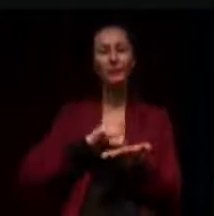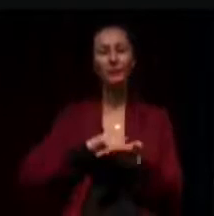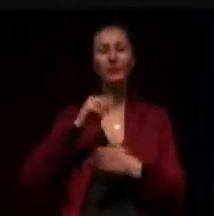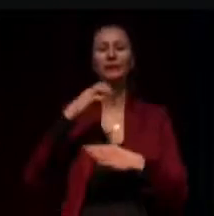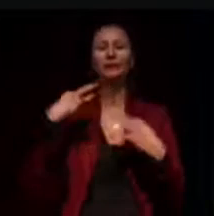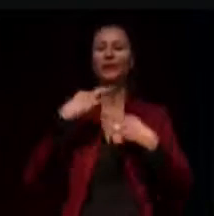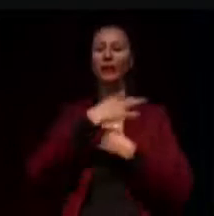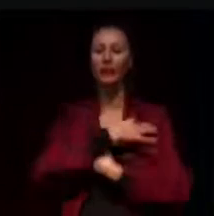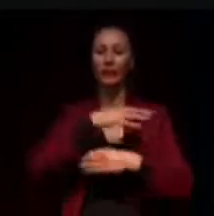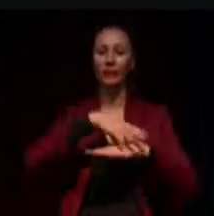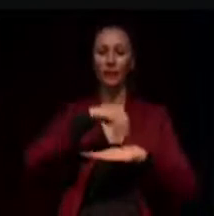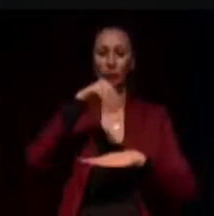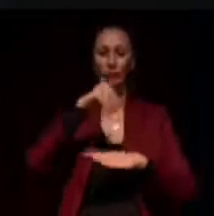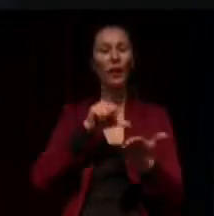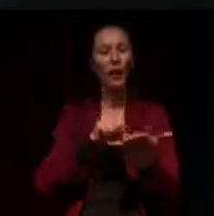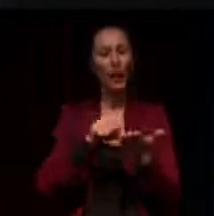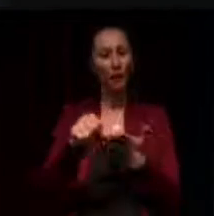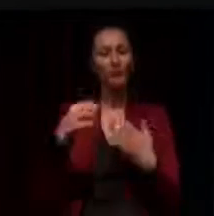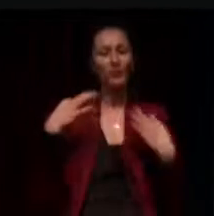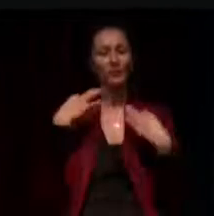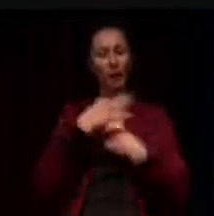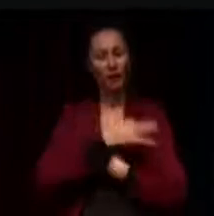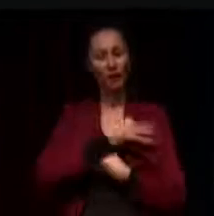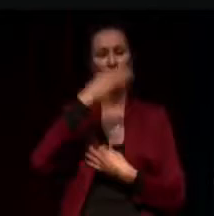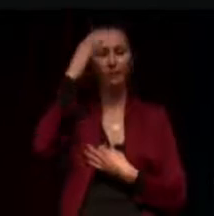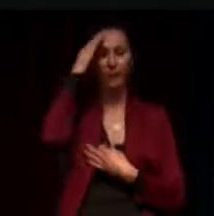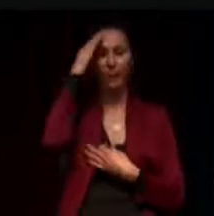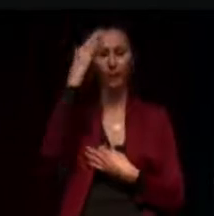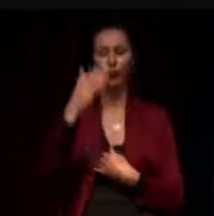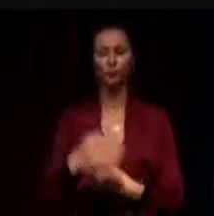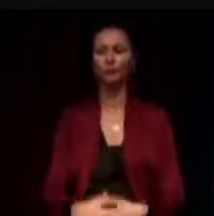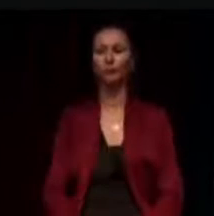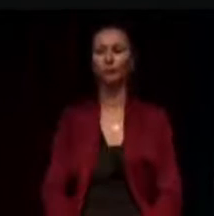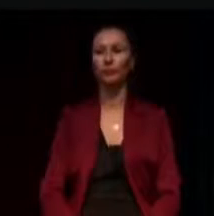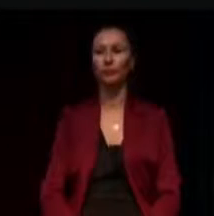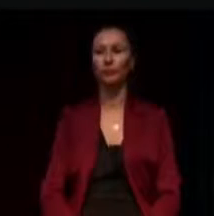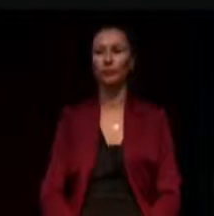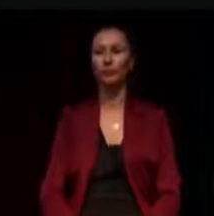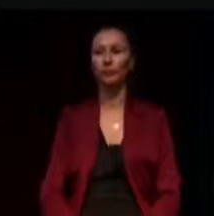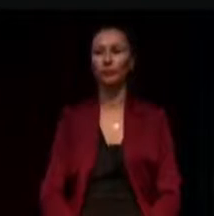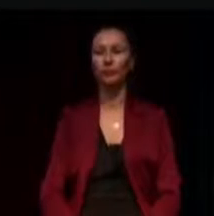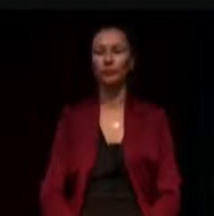saygın temsilcileri. Hepinizi saygıyla selamlıyorum.